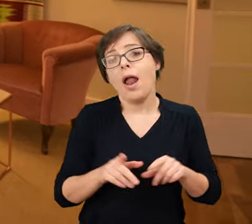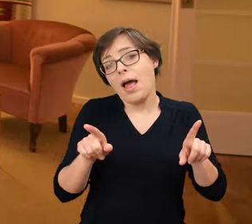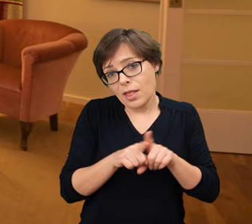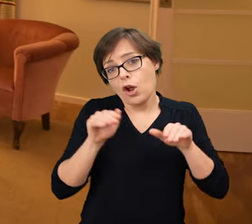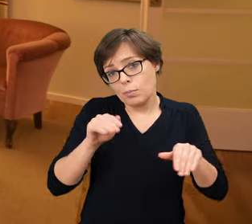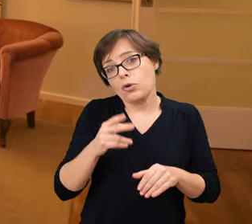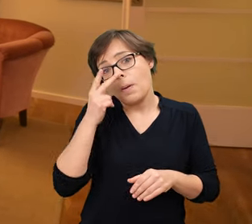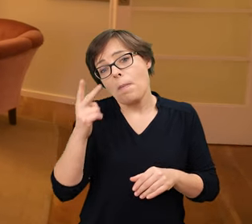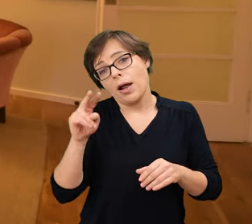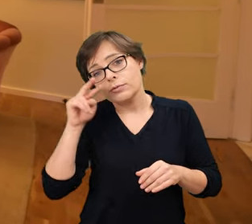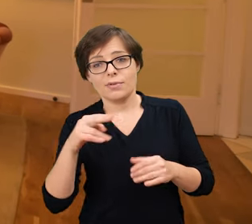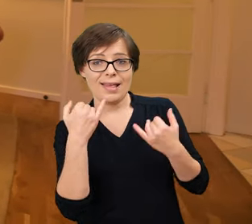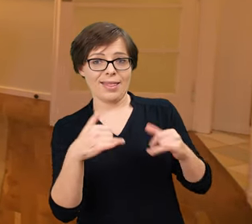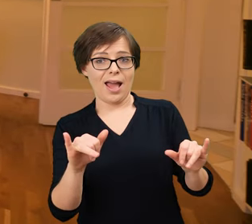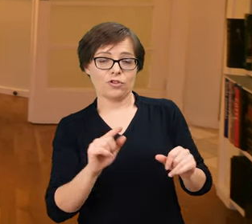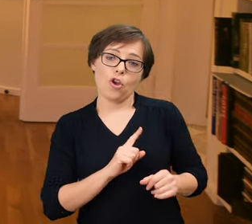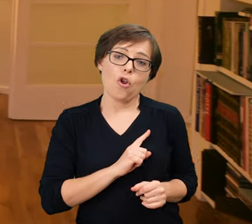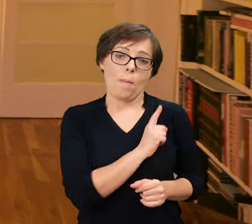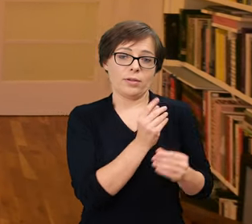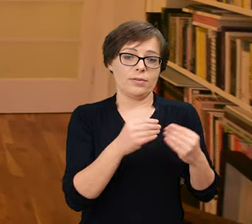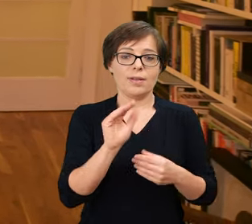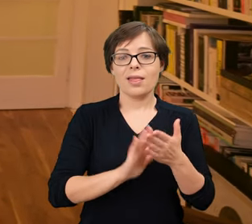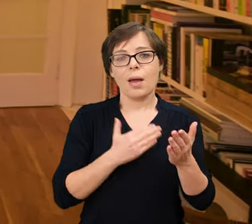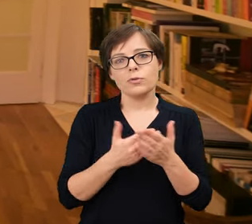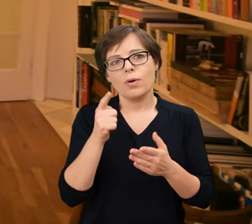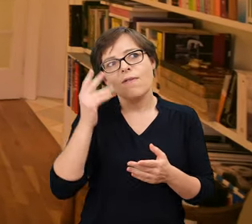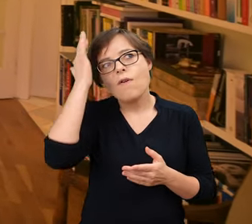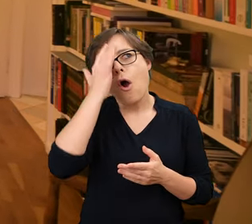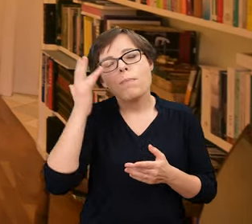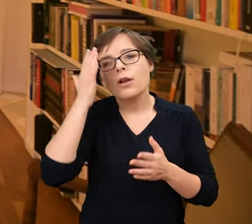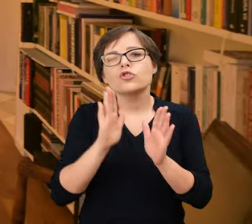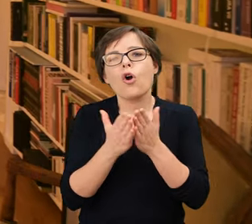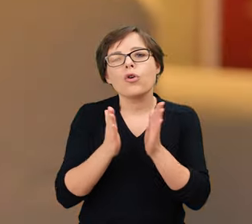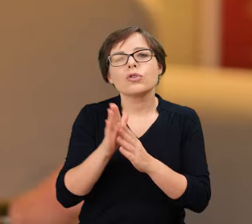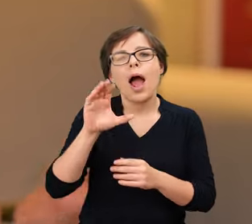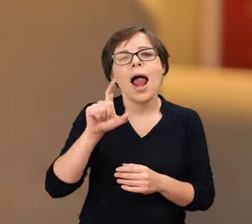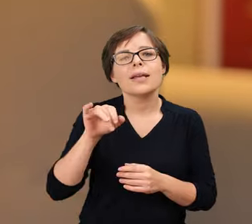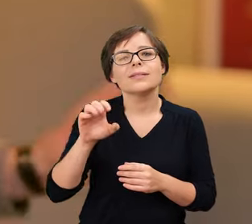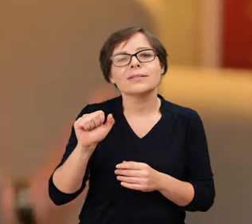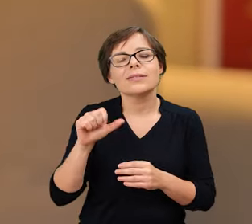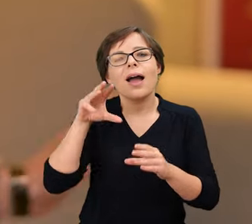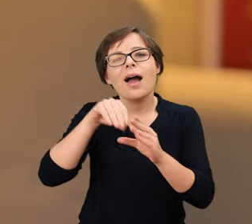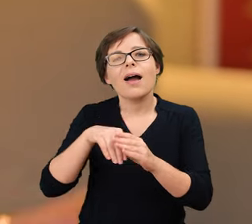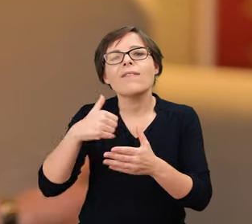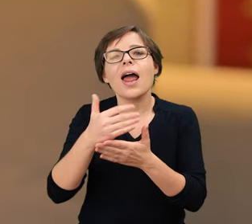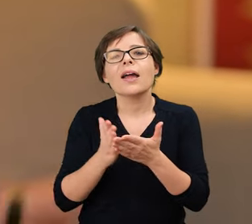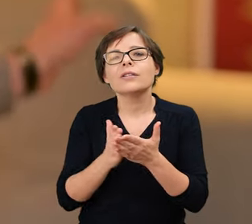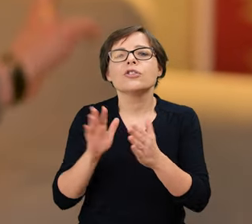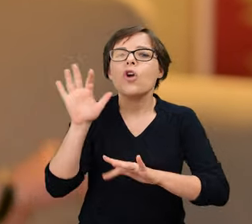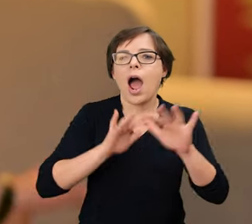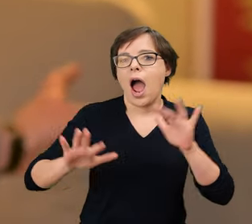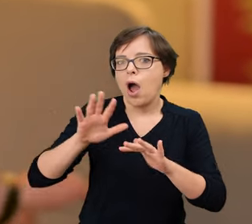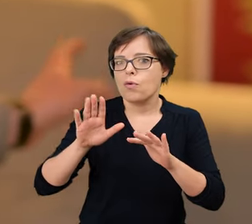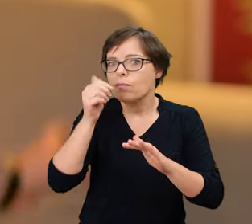romantycznie i pomyśleć o przejściach z Alicji w Krainie Czarów. Tak czy inaczej, to pytanie się niezwykle często powtarzało.